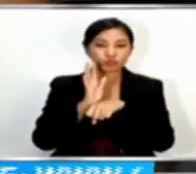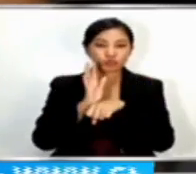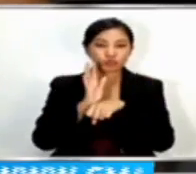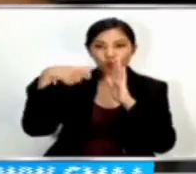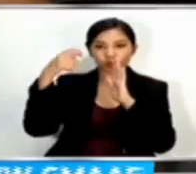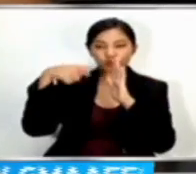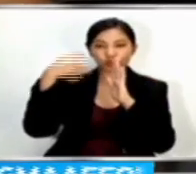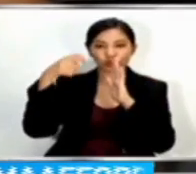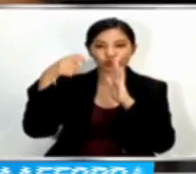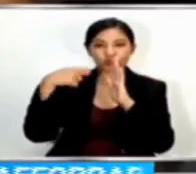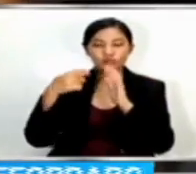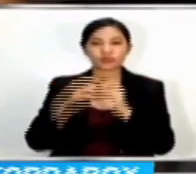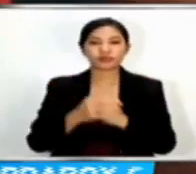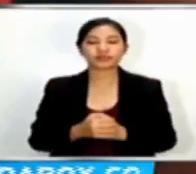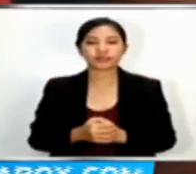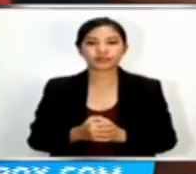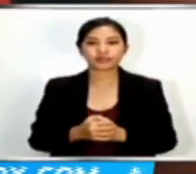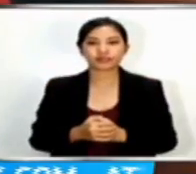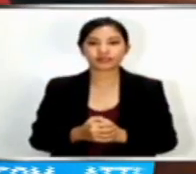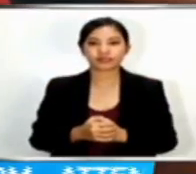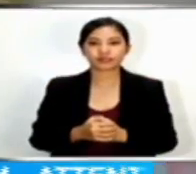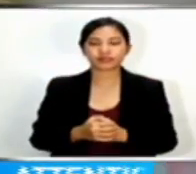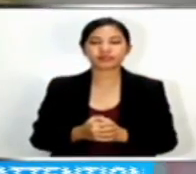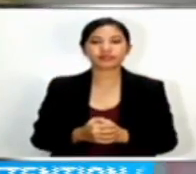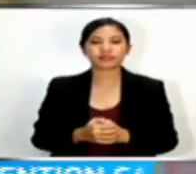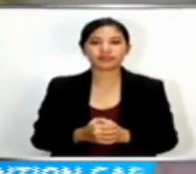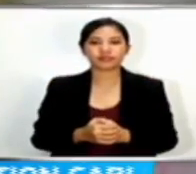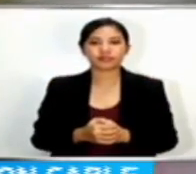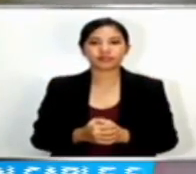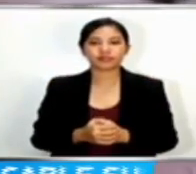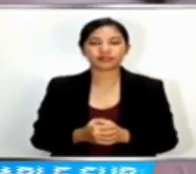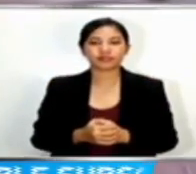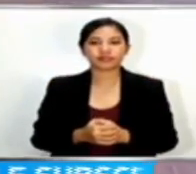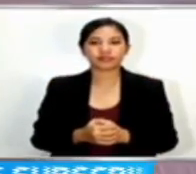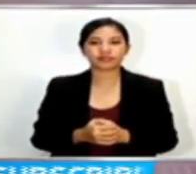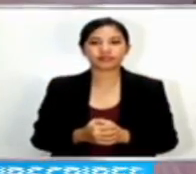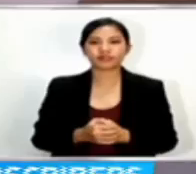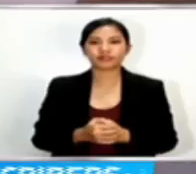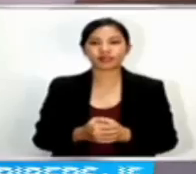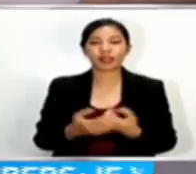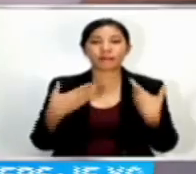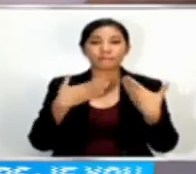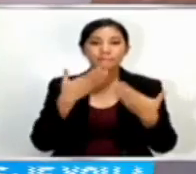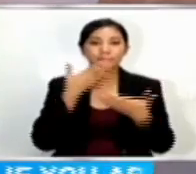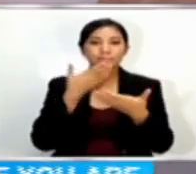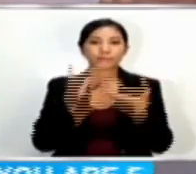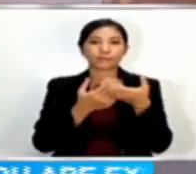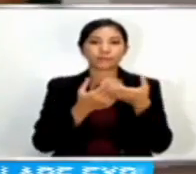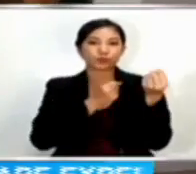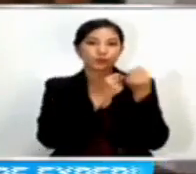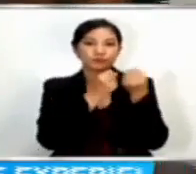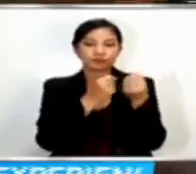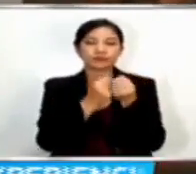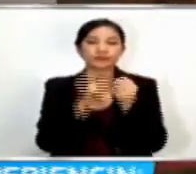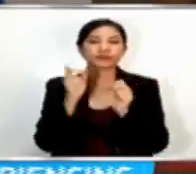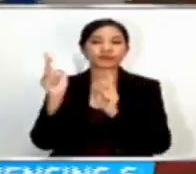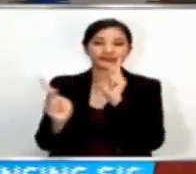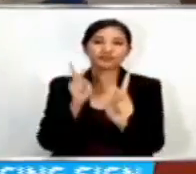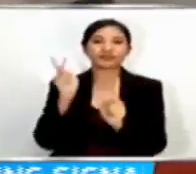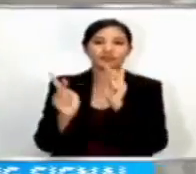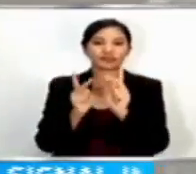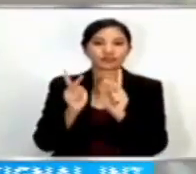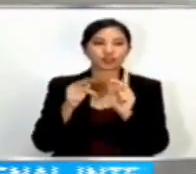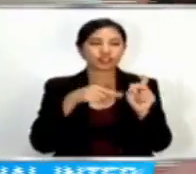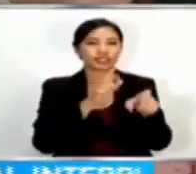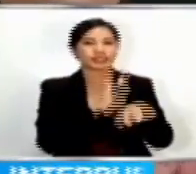yung sequence na yon, ay yung scene na yon. Dahil sa magandang suporta ng mga manunood sa First Yaya at dahil din